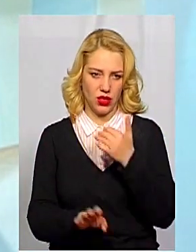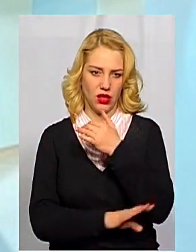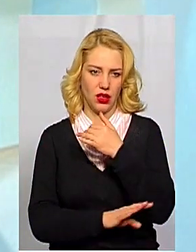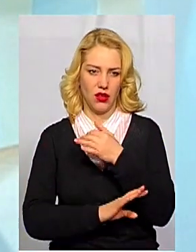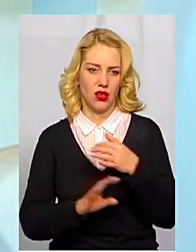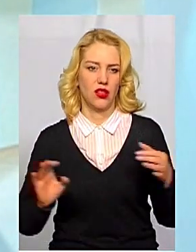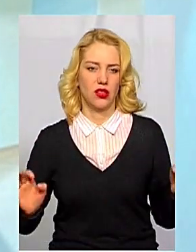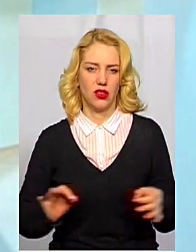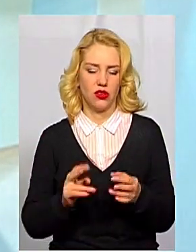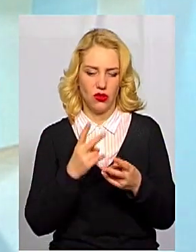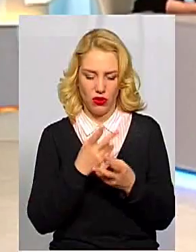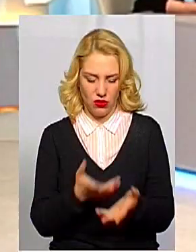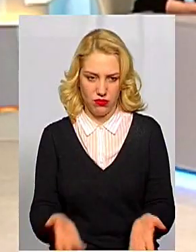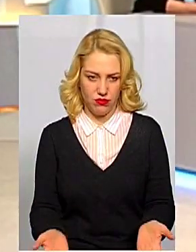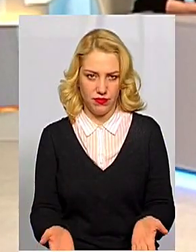нічого